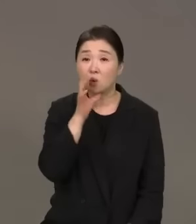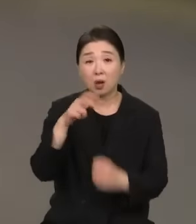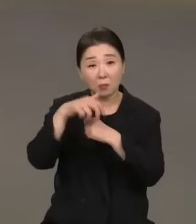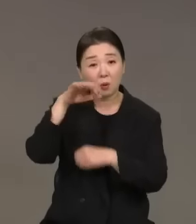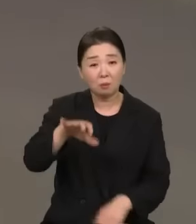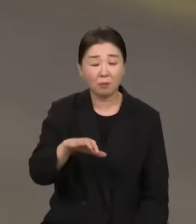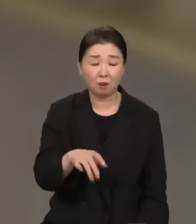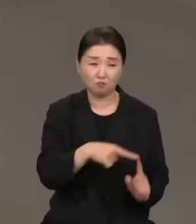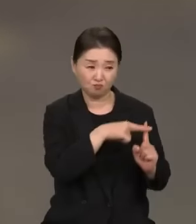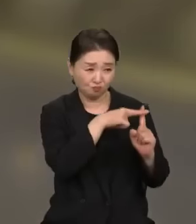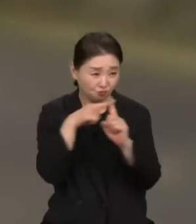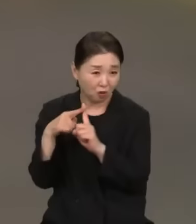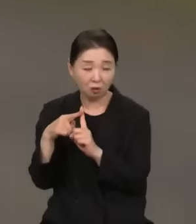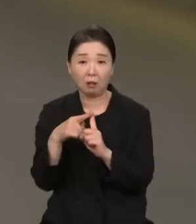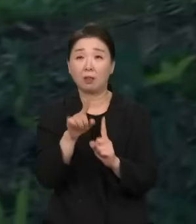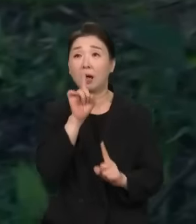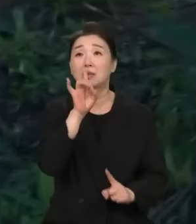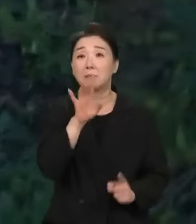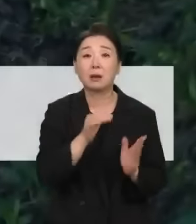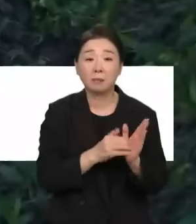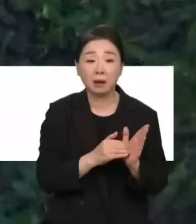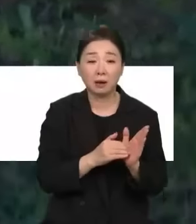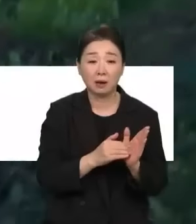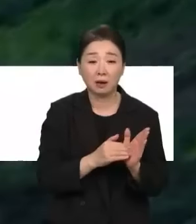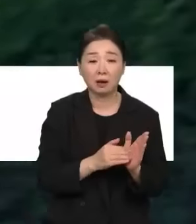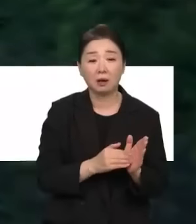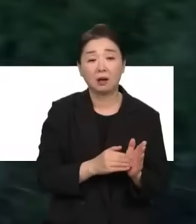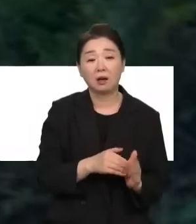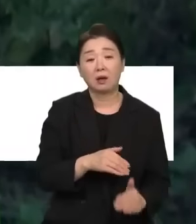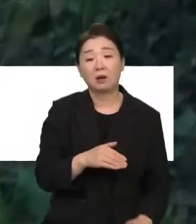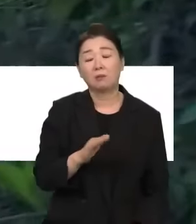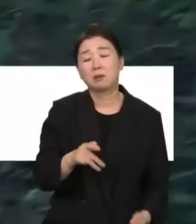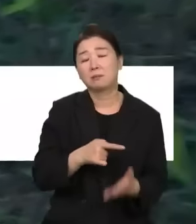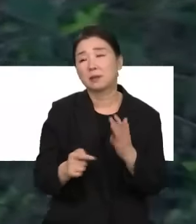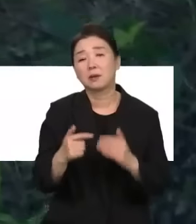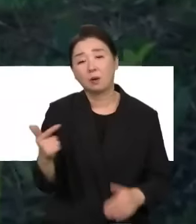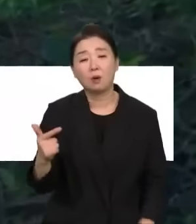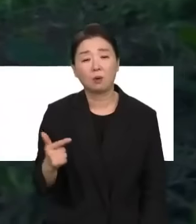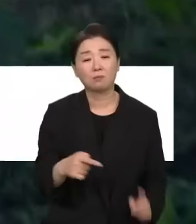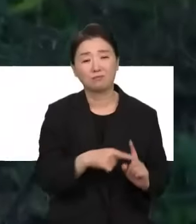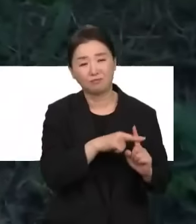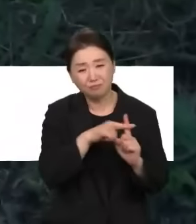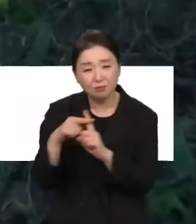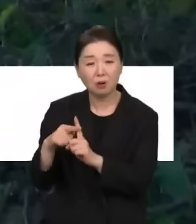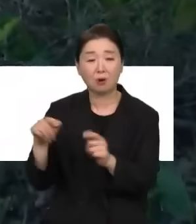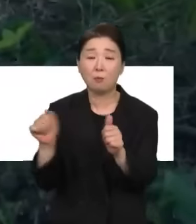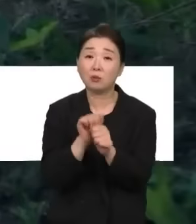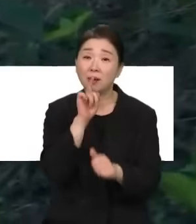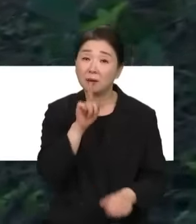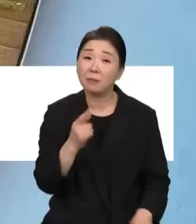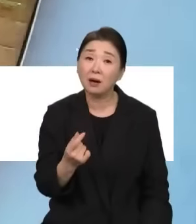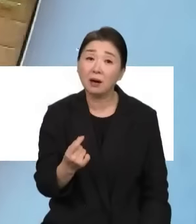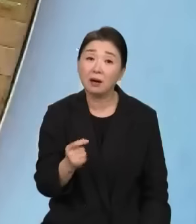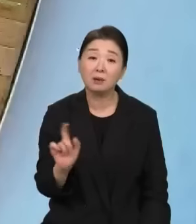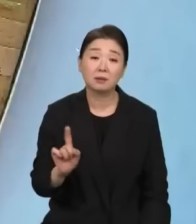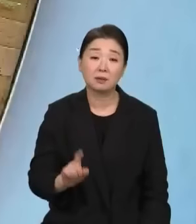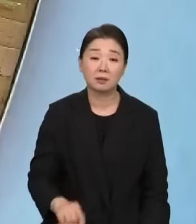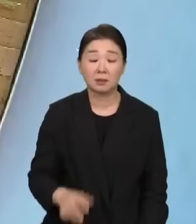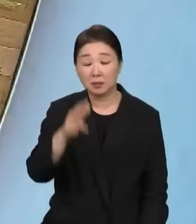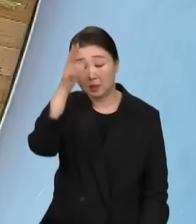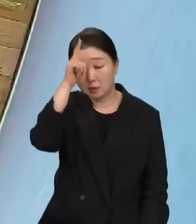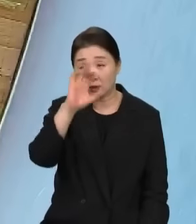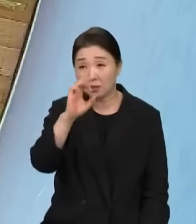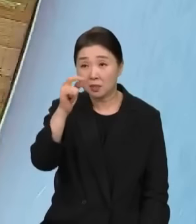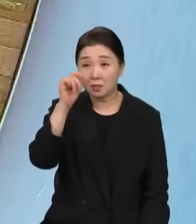일방 주장이라는 입장입니다 지금 얼마나 우리가 피가 많은지 몰라요 무조건 일방적으로 폭이라고 합니까 경찰은